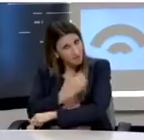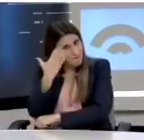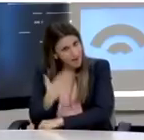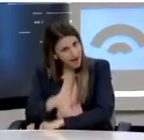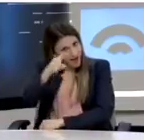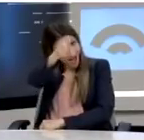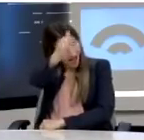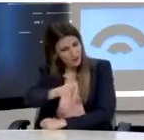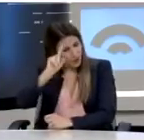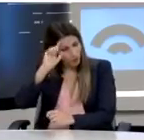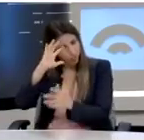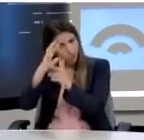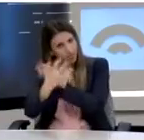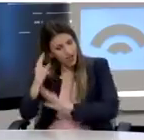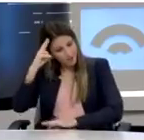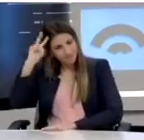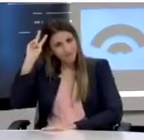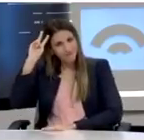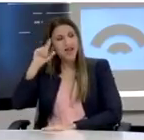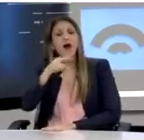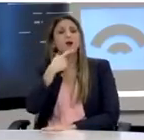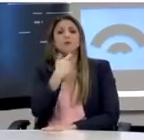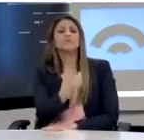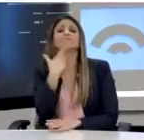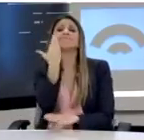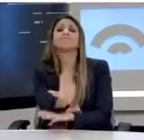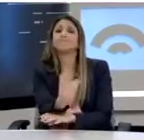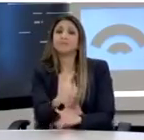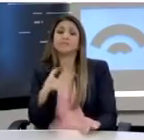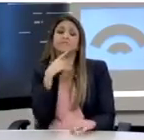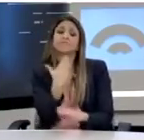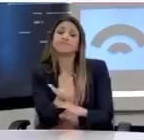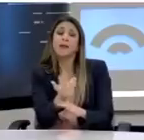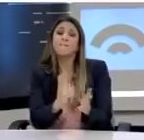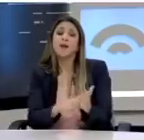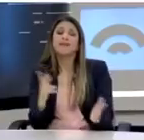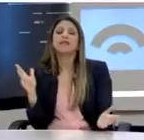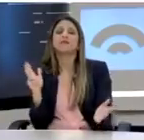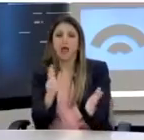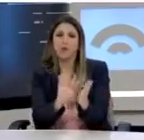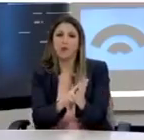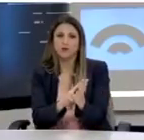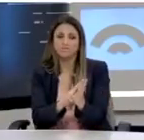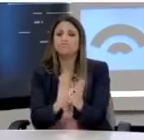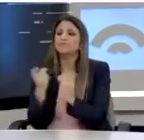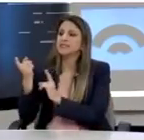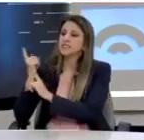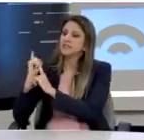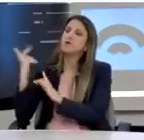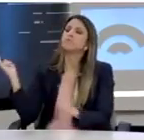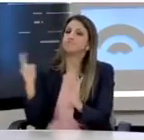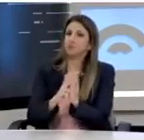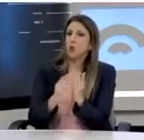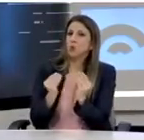άλλαξε γνώμη, άλλαξε τοποθέτηση και έθεσε ως απαράβατο όρο να κατοχυρωθεί η συμφωνία αυτή και με